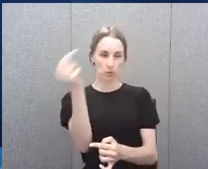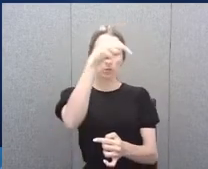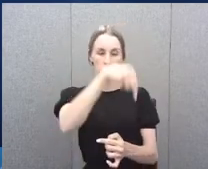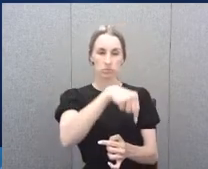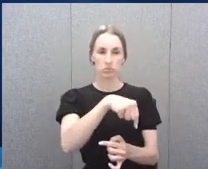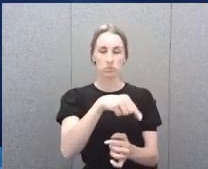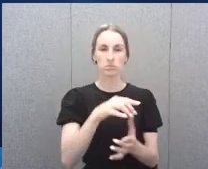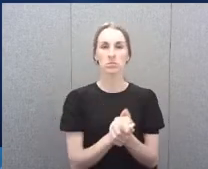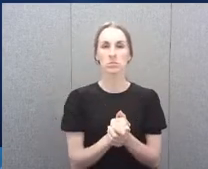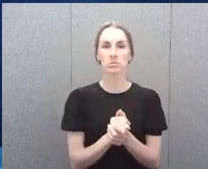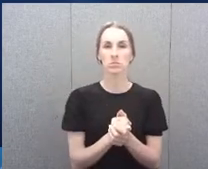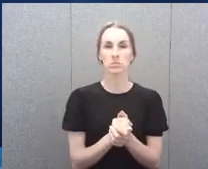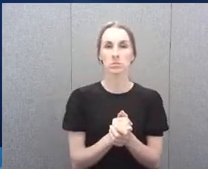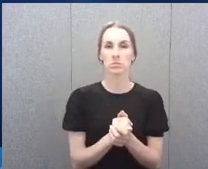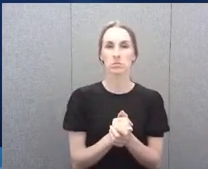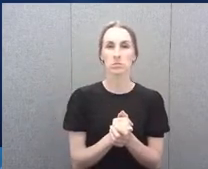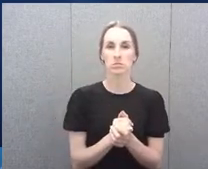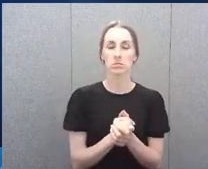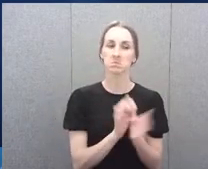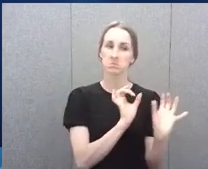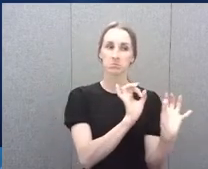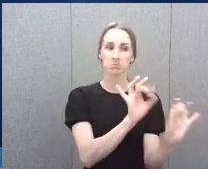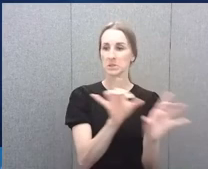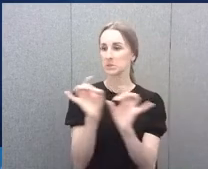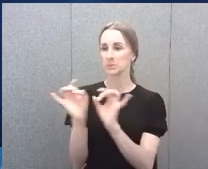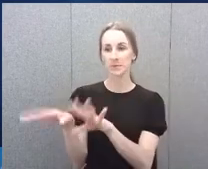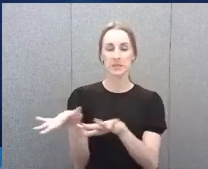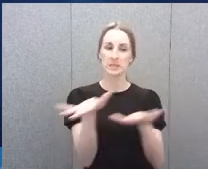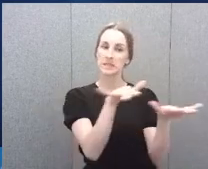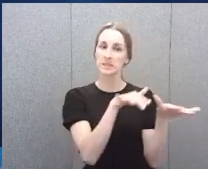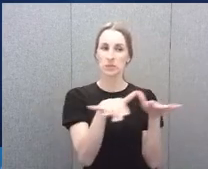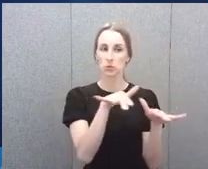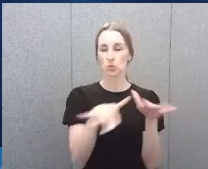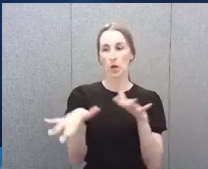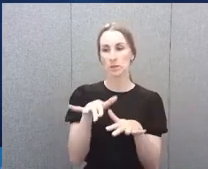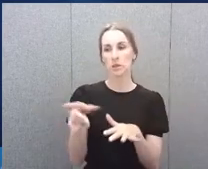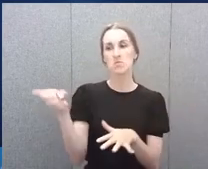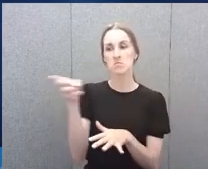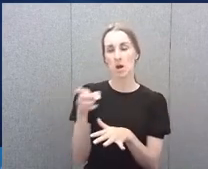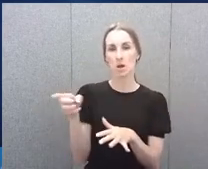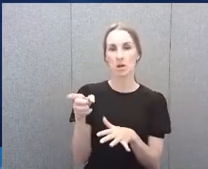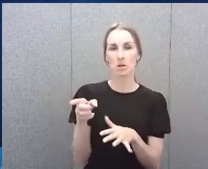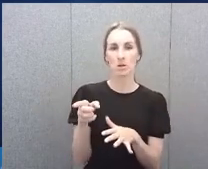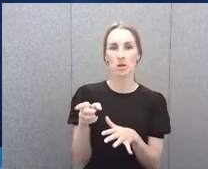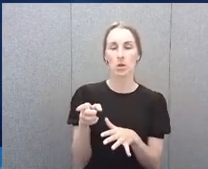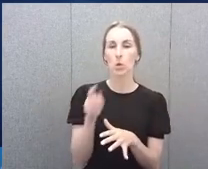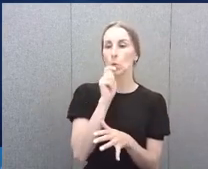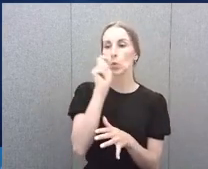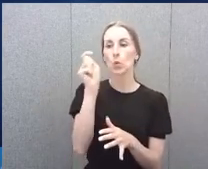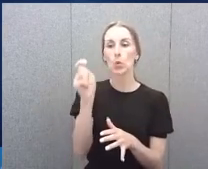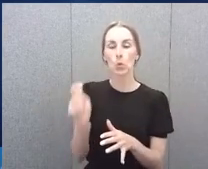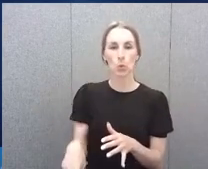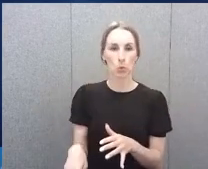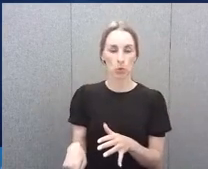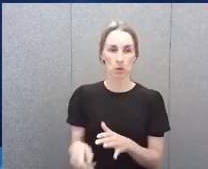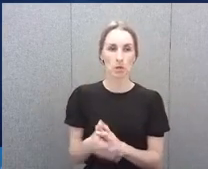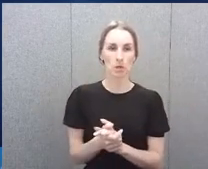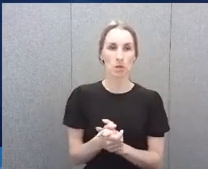из советского прошлого, я бы не сказала, что ситуация сейчас во многом разнится. Или